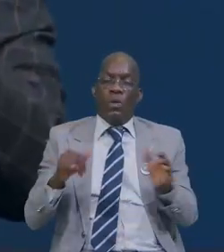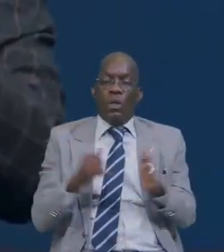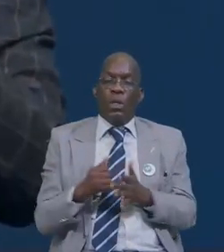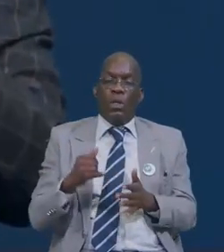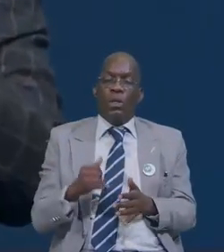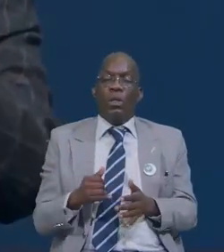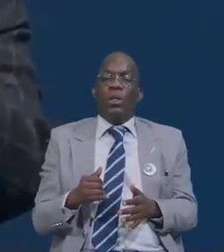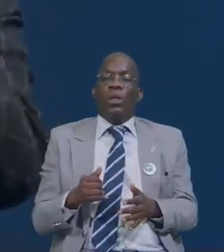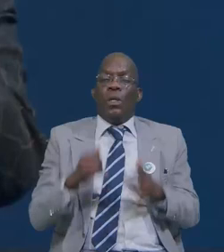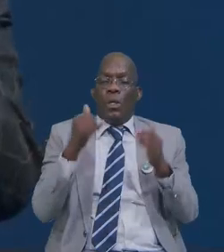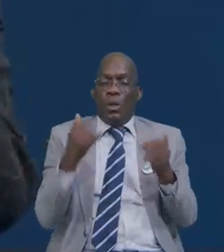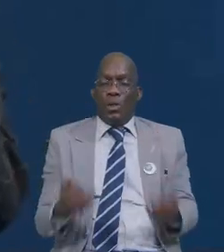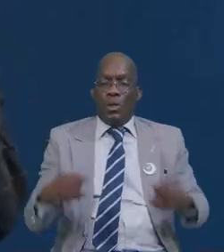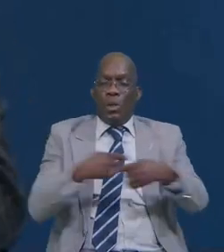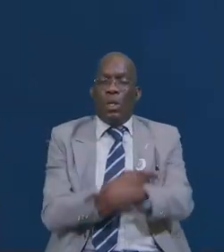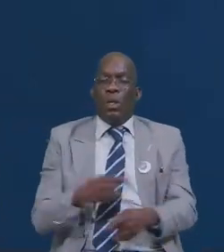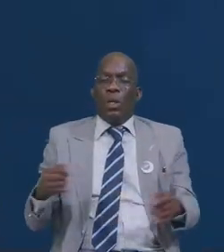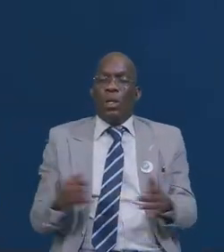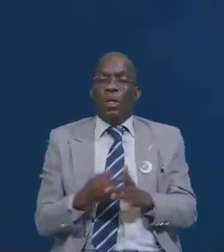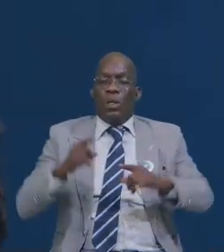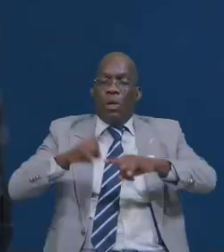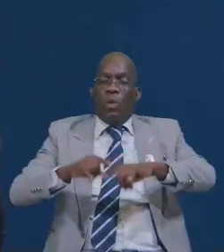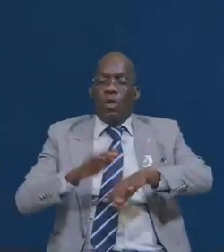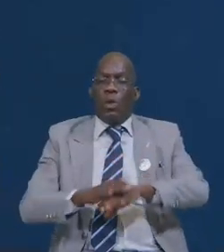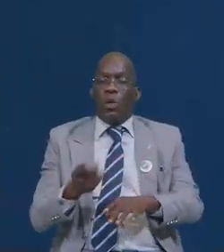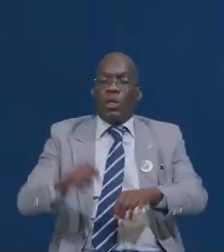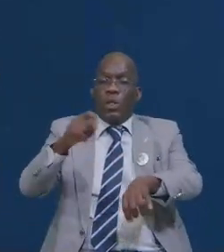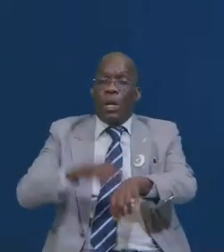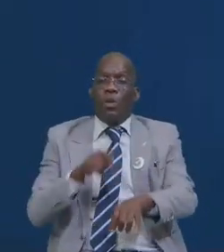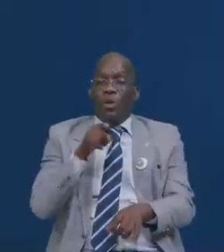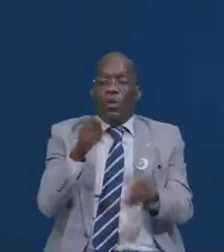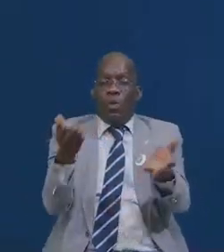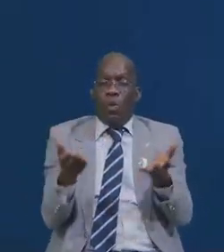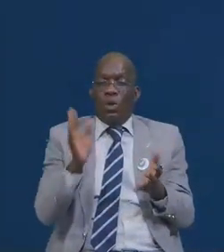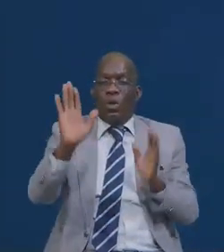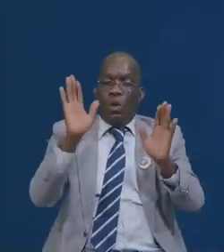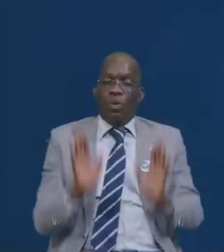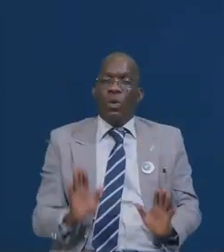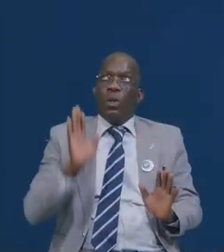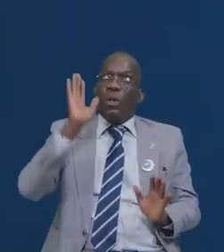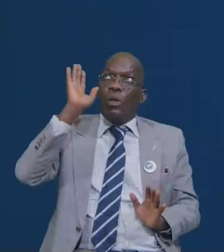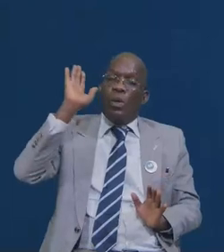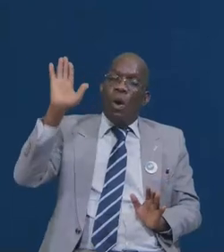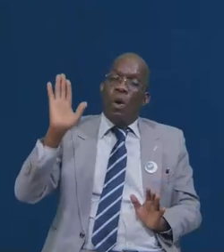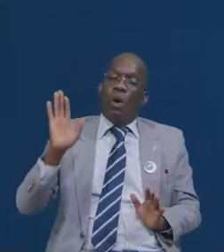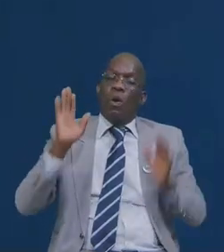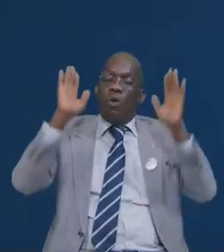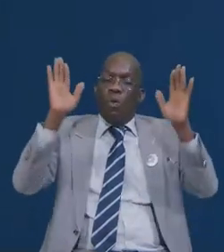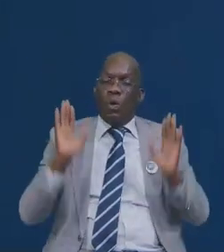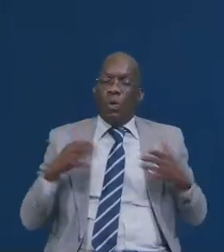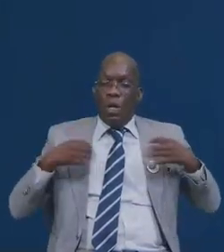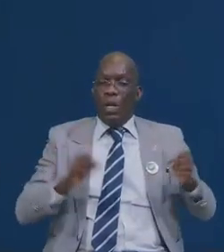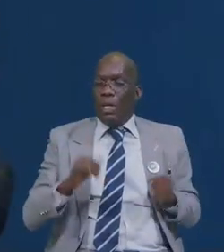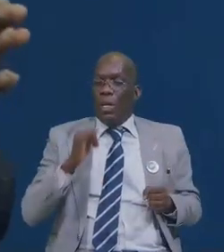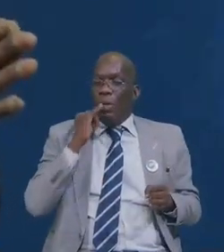Ça dépend du moment où tu veux ton miracle, ta guérison. Il a tout